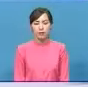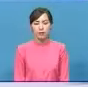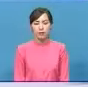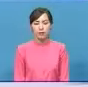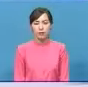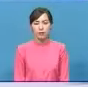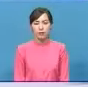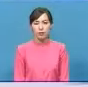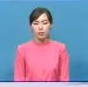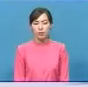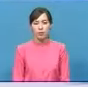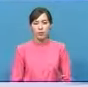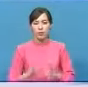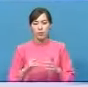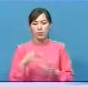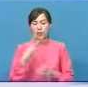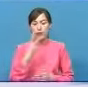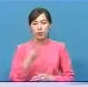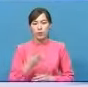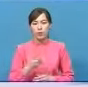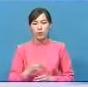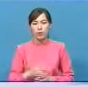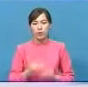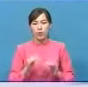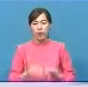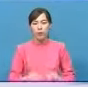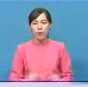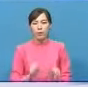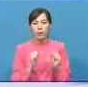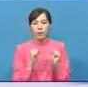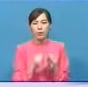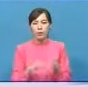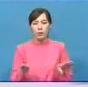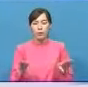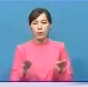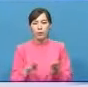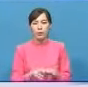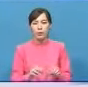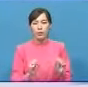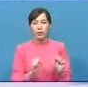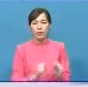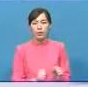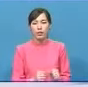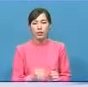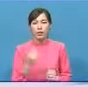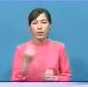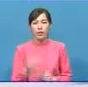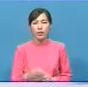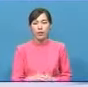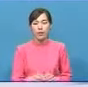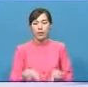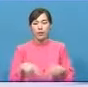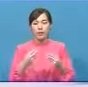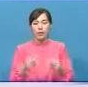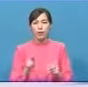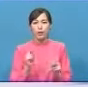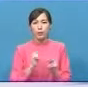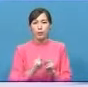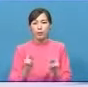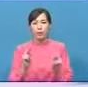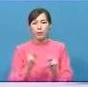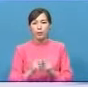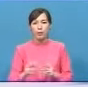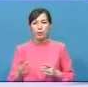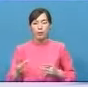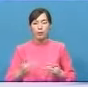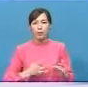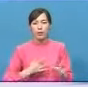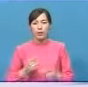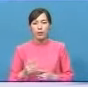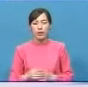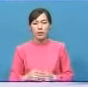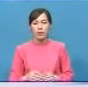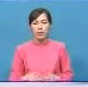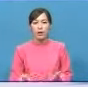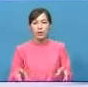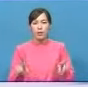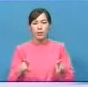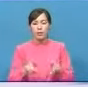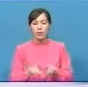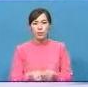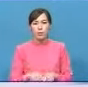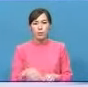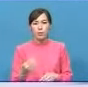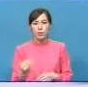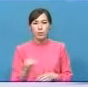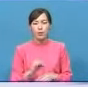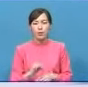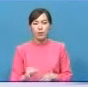Жаратылысына қарамастан балалар құқығы теңдей қорғалады. Оларға берілетін білім мен мәдениет негіздері, тәлім-тәрбие нақыштары ортақ. Сол